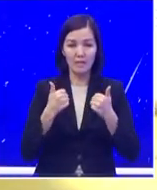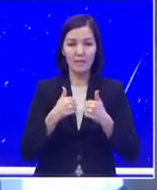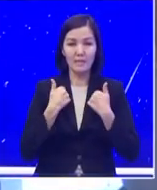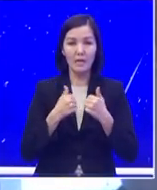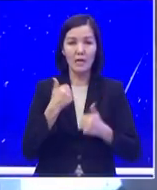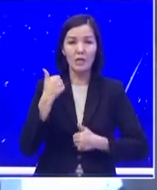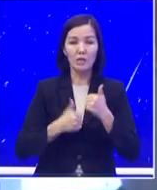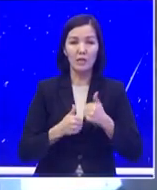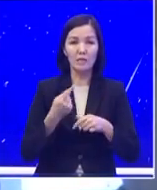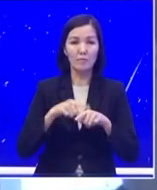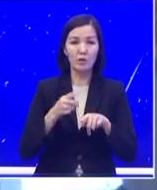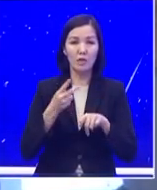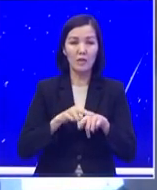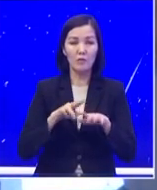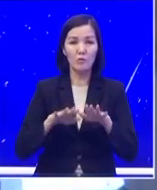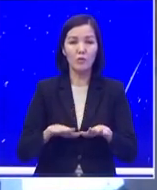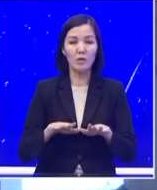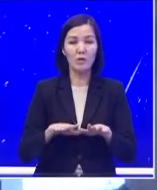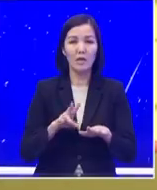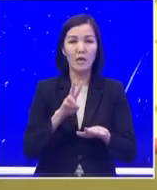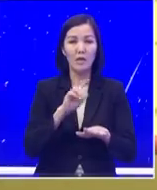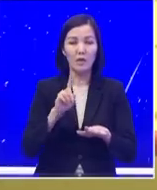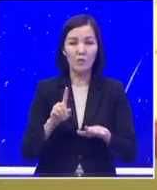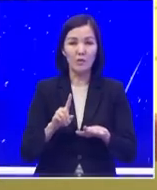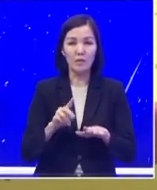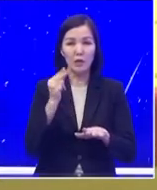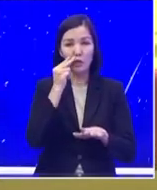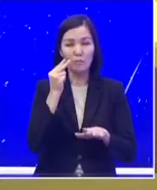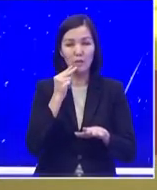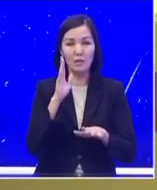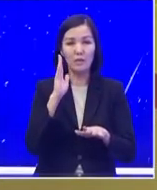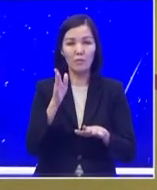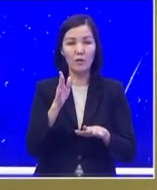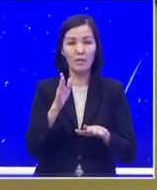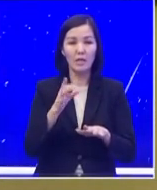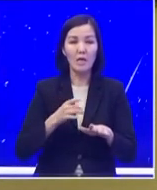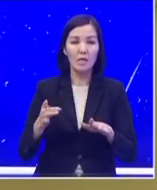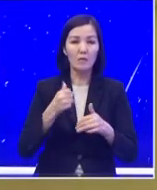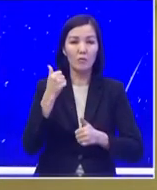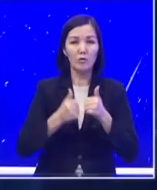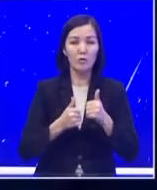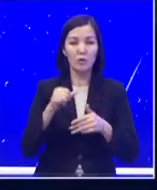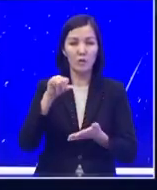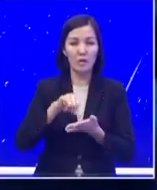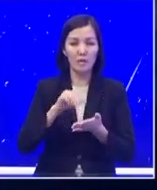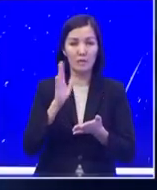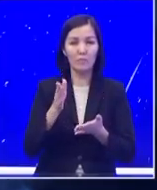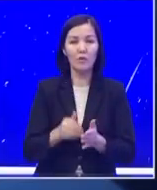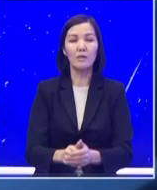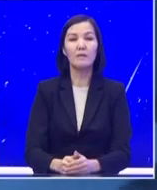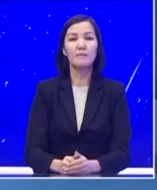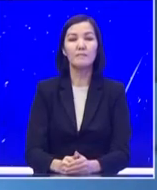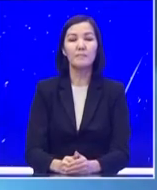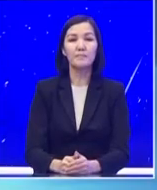кетейік, жарыста бірінші және екінші орын алғандар наурыздың аяғында Шымкентте жалауын желбірететін республикалық турнирге жолдама алады. Жарқын Нұрланұлы,